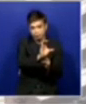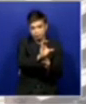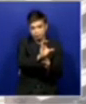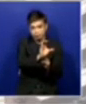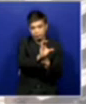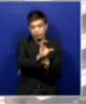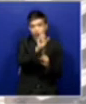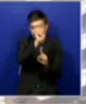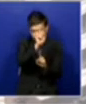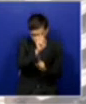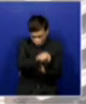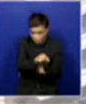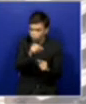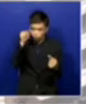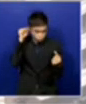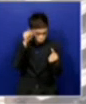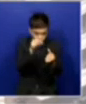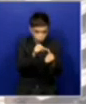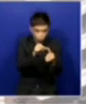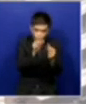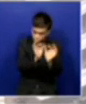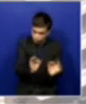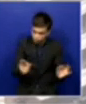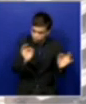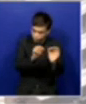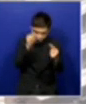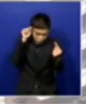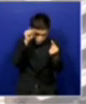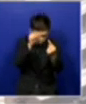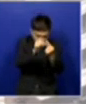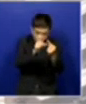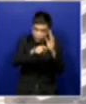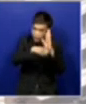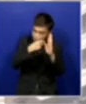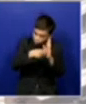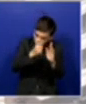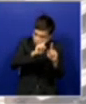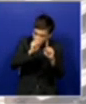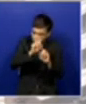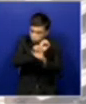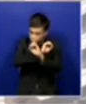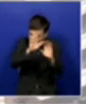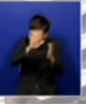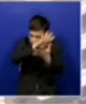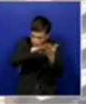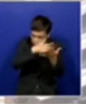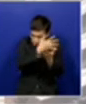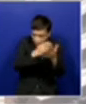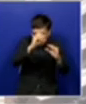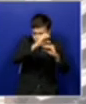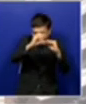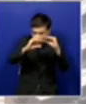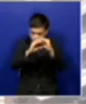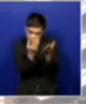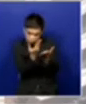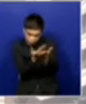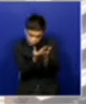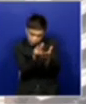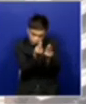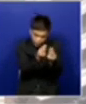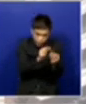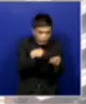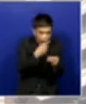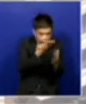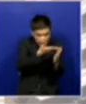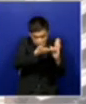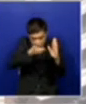ต้องจำเพาะเจาะจงครับวัตถุประสงค์เป้าหมายผลสัมฤทธิ์ต้องชัดแผนการโครงการชัดเม็ดเงินชัดไปอยู่ตรงไหนใครท